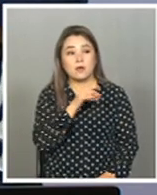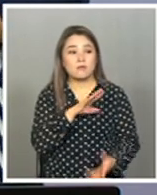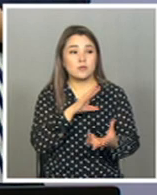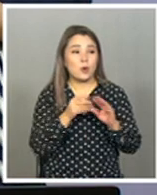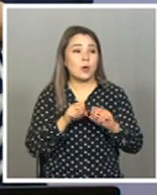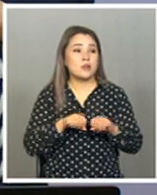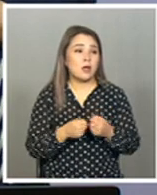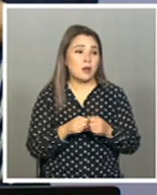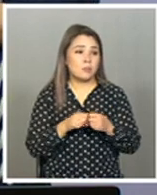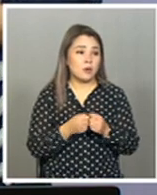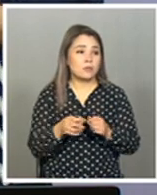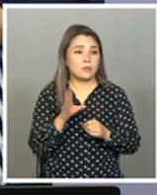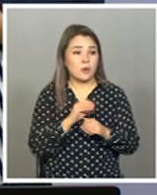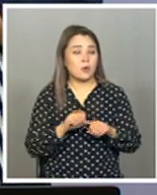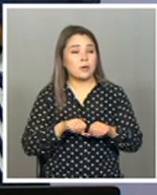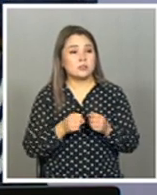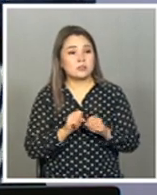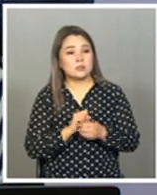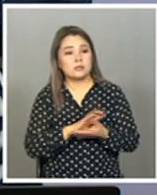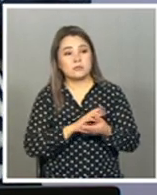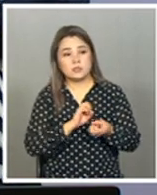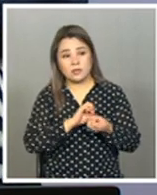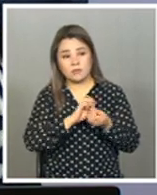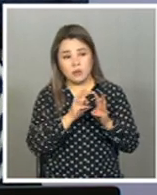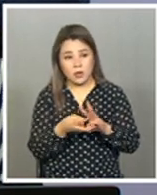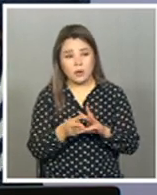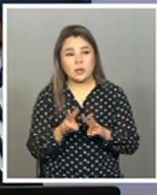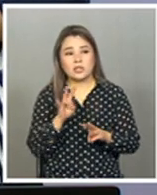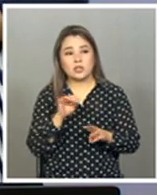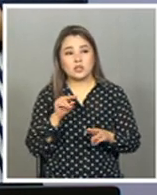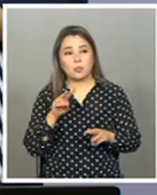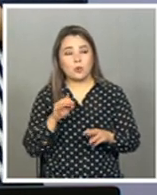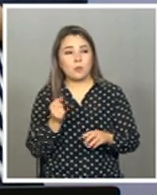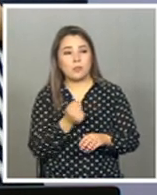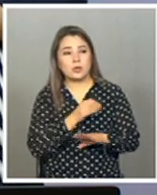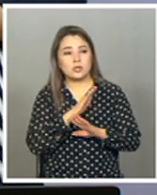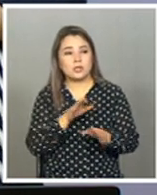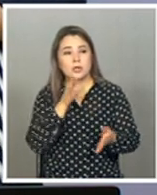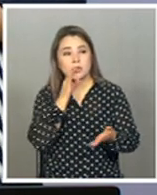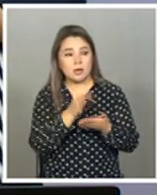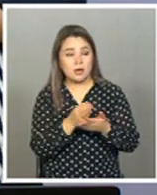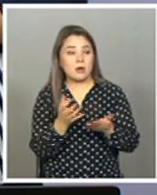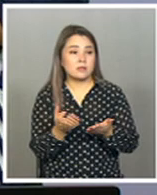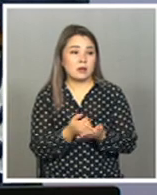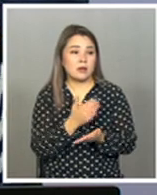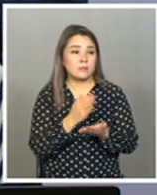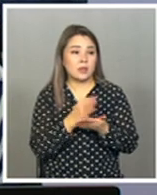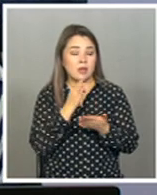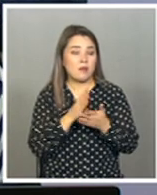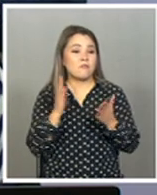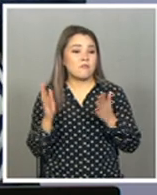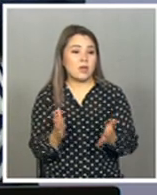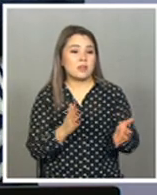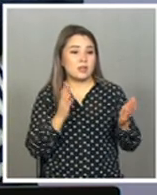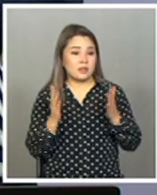ломаю, все срываю, ничему пощады нет. Отгадка – ветер.